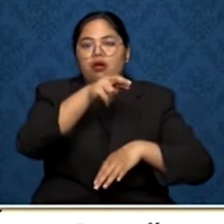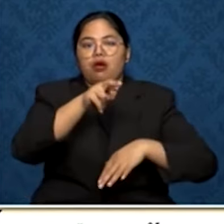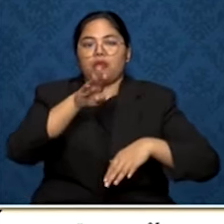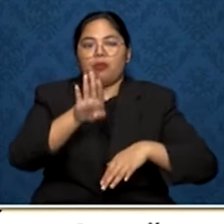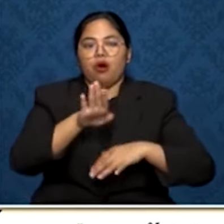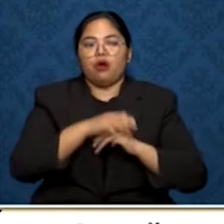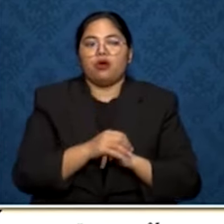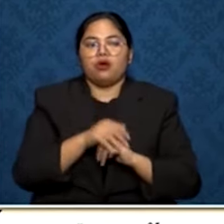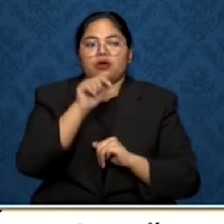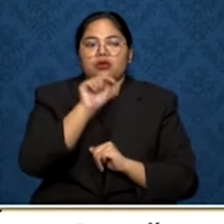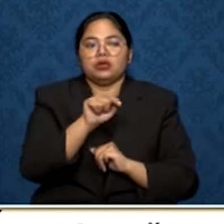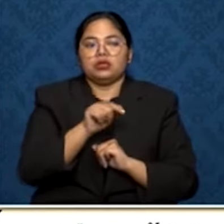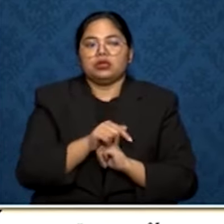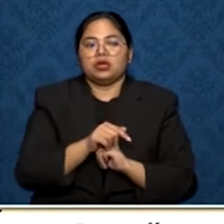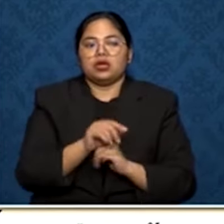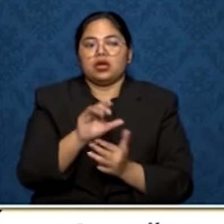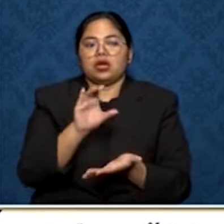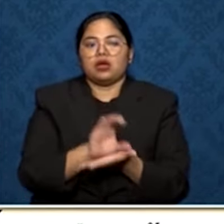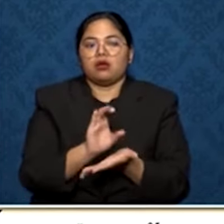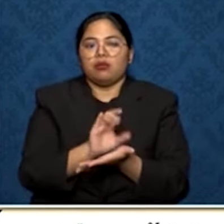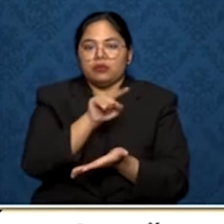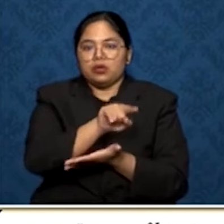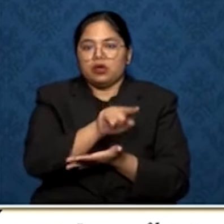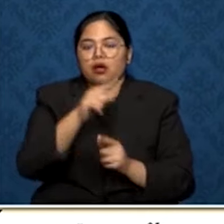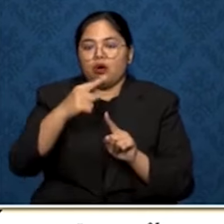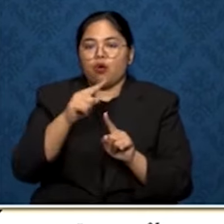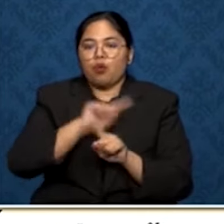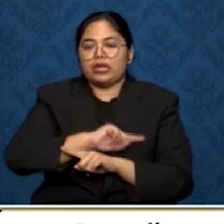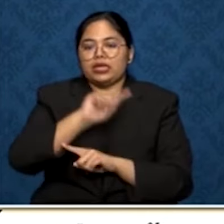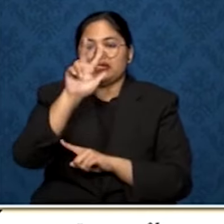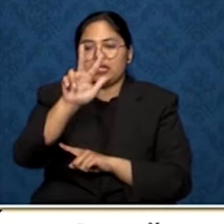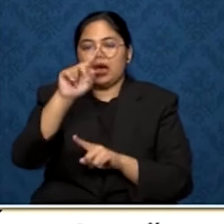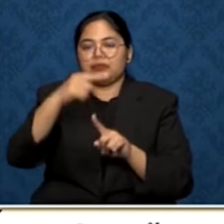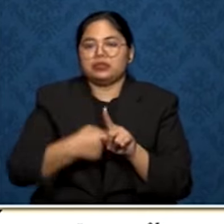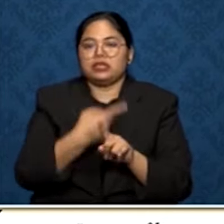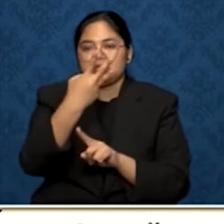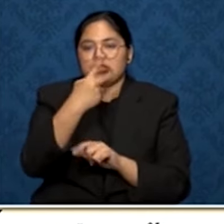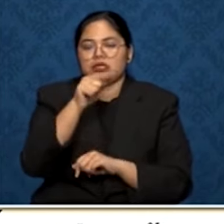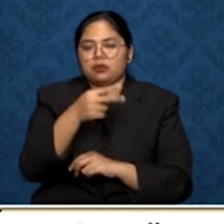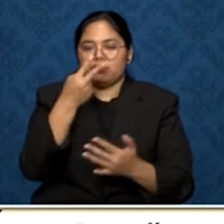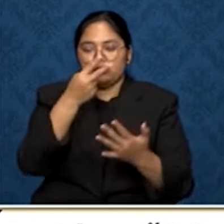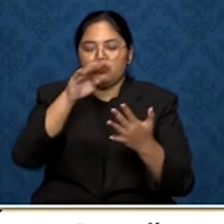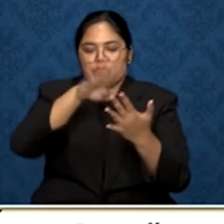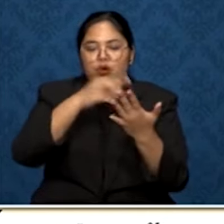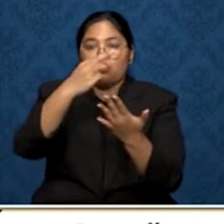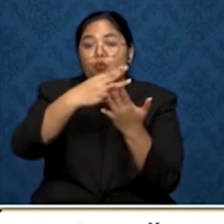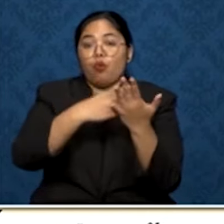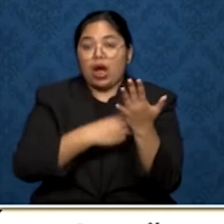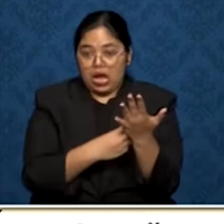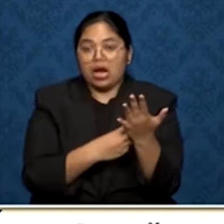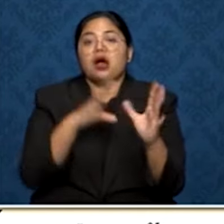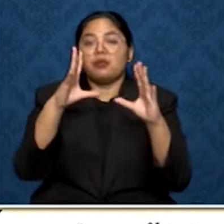ภายใน Deadline คือวนนี้ครัท่มาทานสามเมศายน ซึ่ผมเปิดดูระเบียบวาระการประชุมได้ขาววันนี้เรา